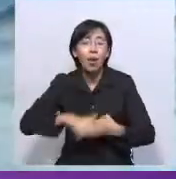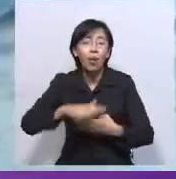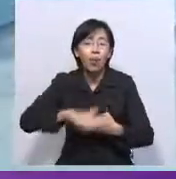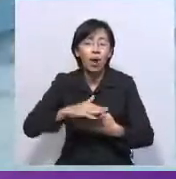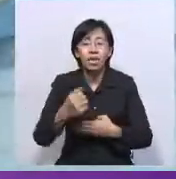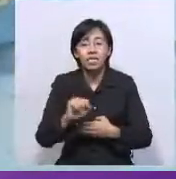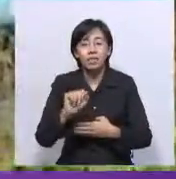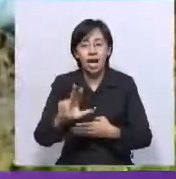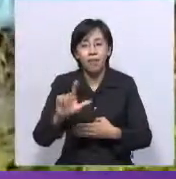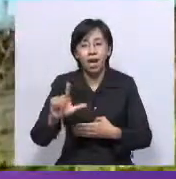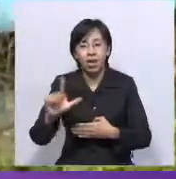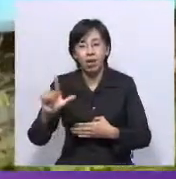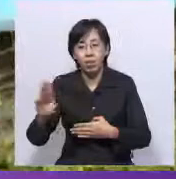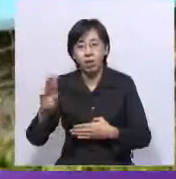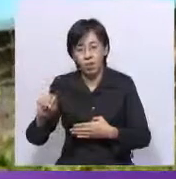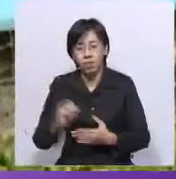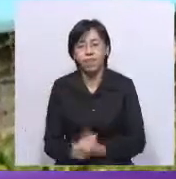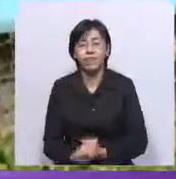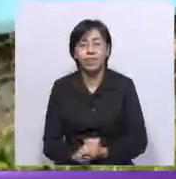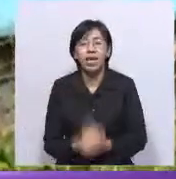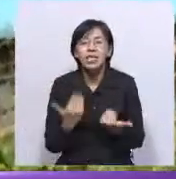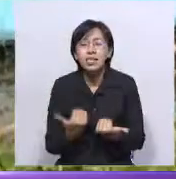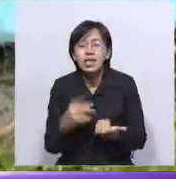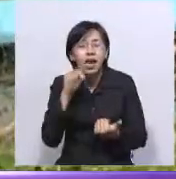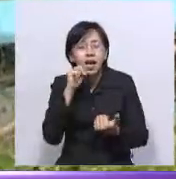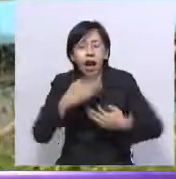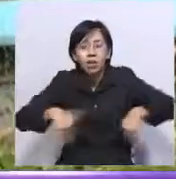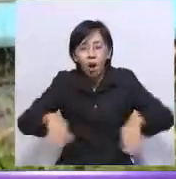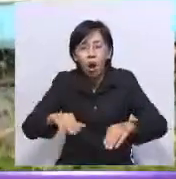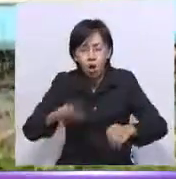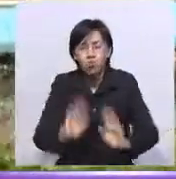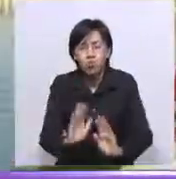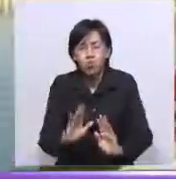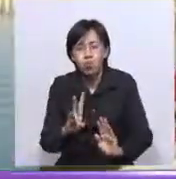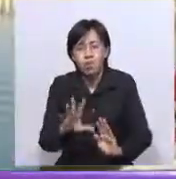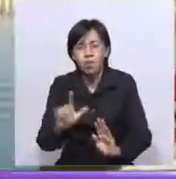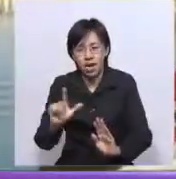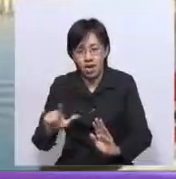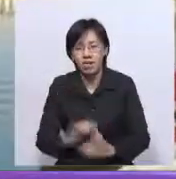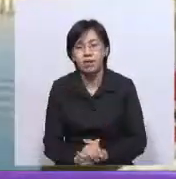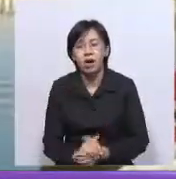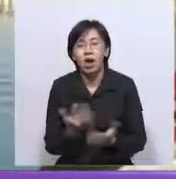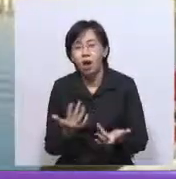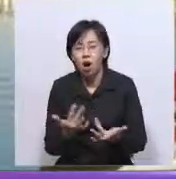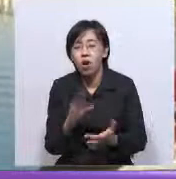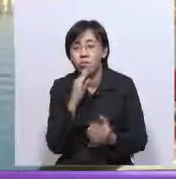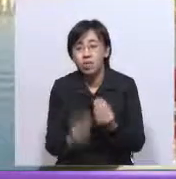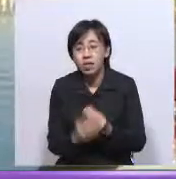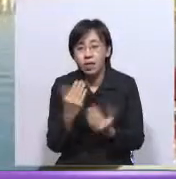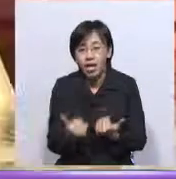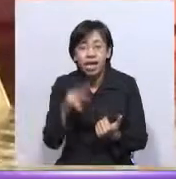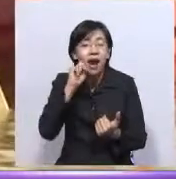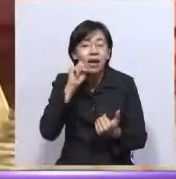ได้13ล้านลูกบาศก์เมตรค่ะแต่ว่ายังเหลือปริมาณน้ำในทุ่งอีก75ล้านลูกบาทเมตรซึ่งถ้าหากในสัปดาห์นี้